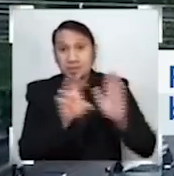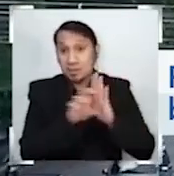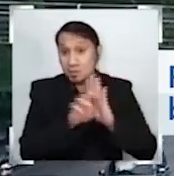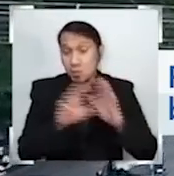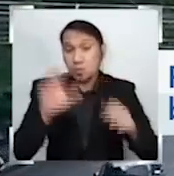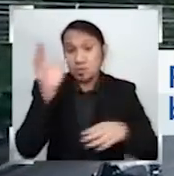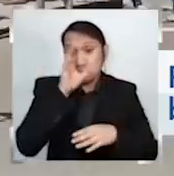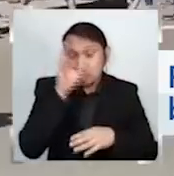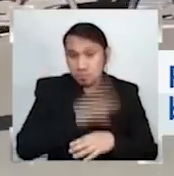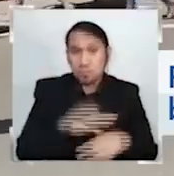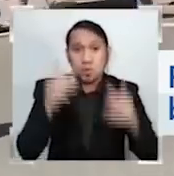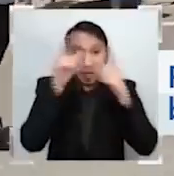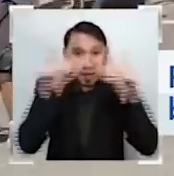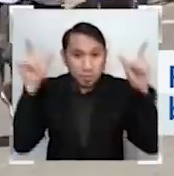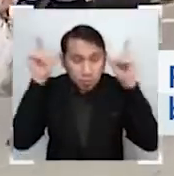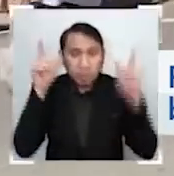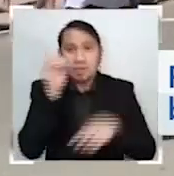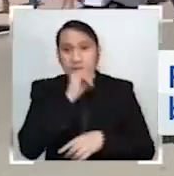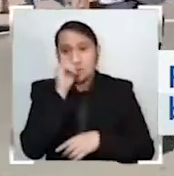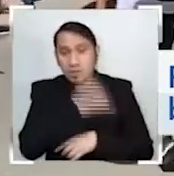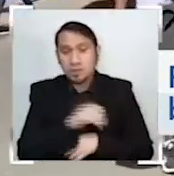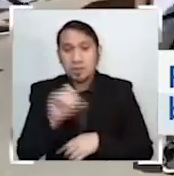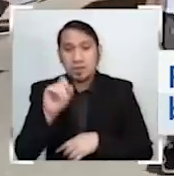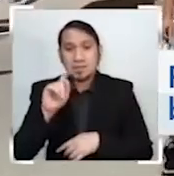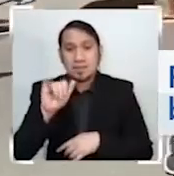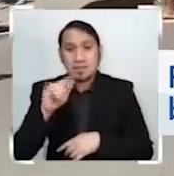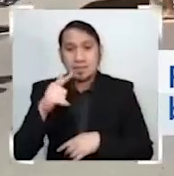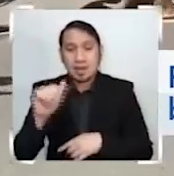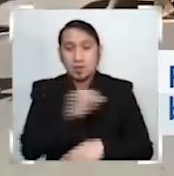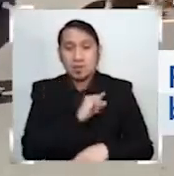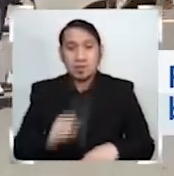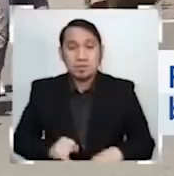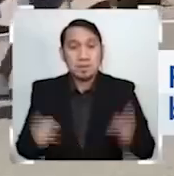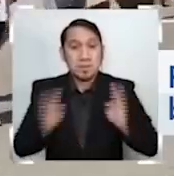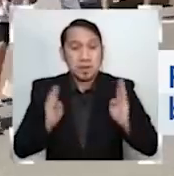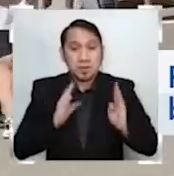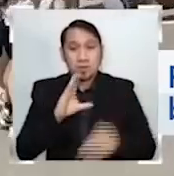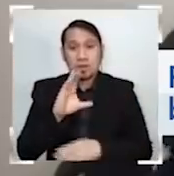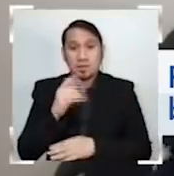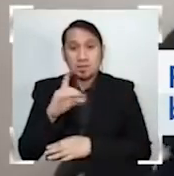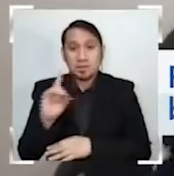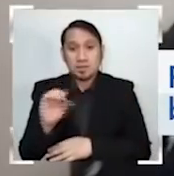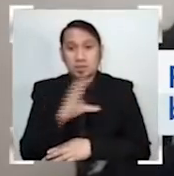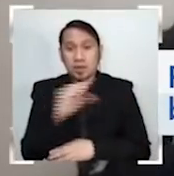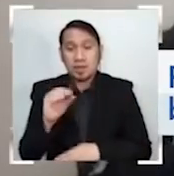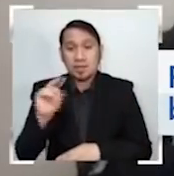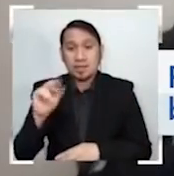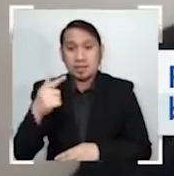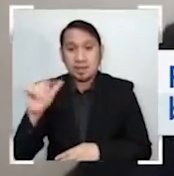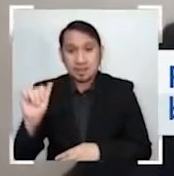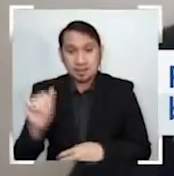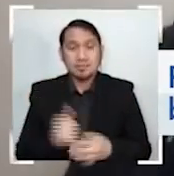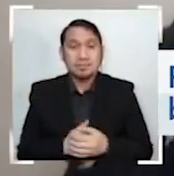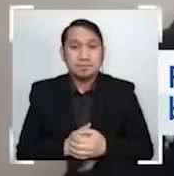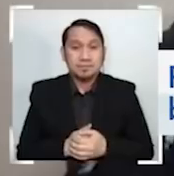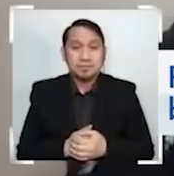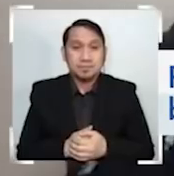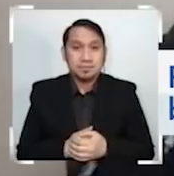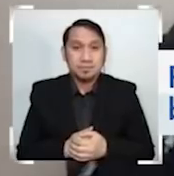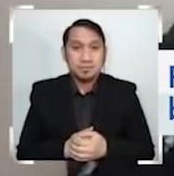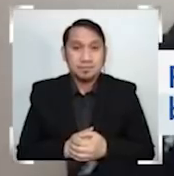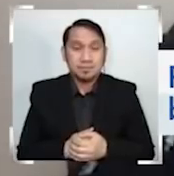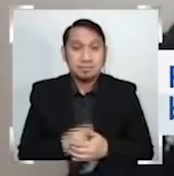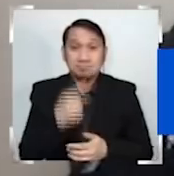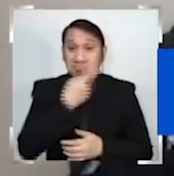Lapu-Lapu, Iloilo City, Santiago Isabela, Baguio City, Cagayan de Oro at Naga City. Because of cases